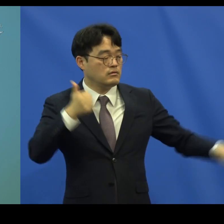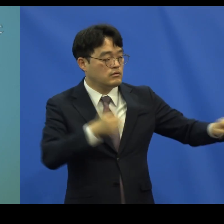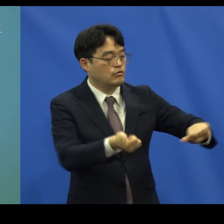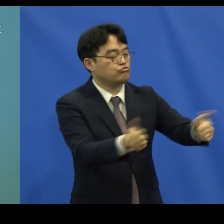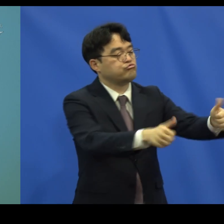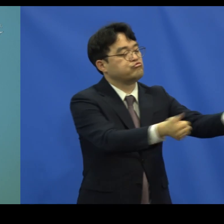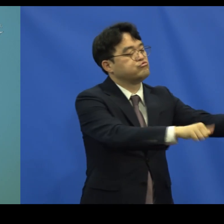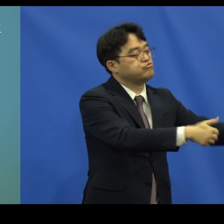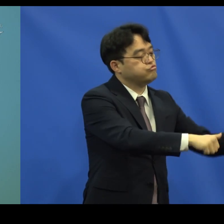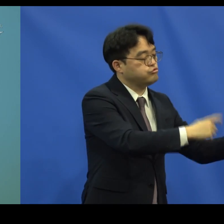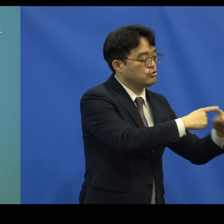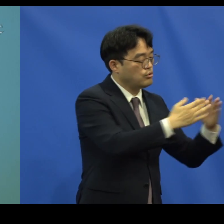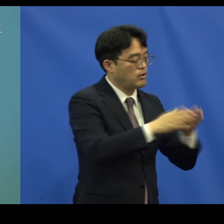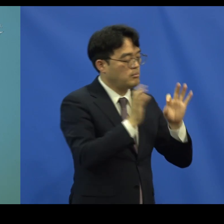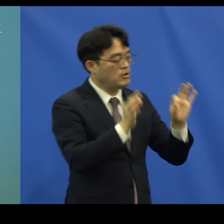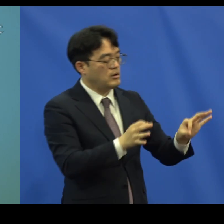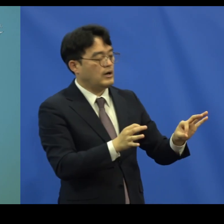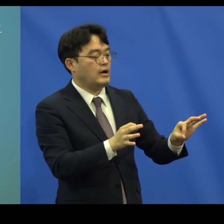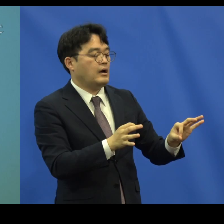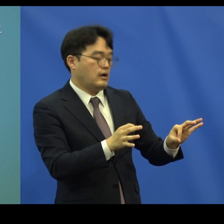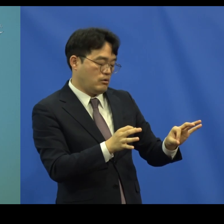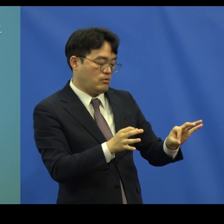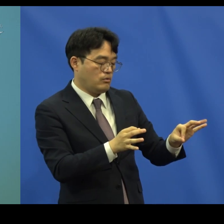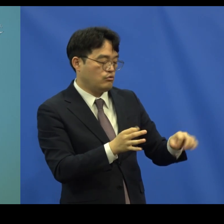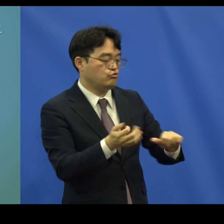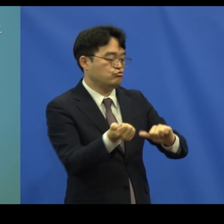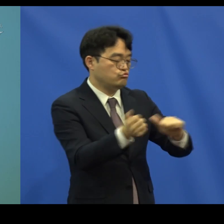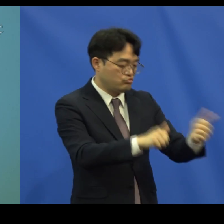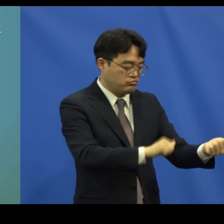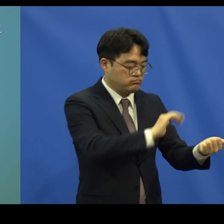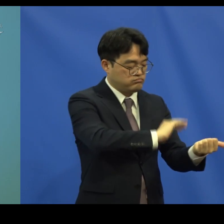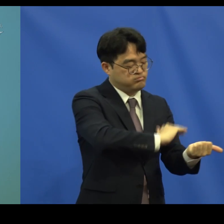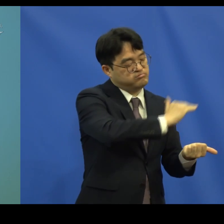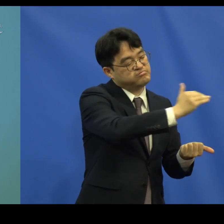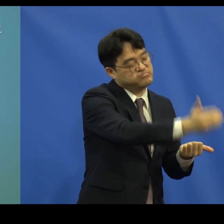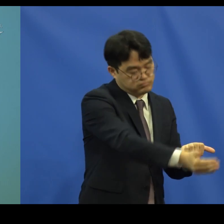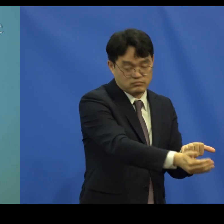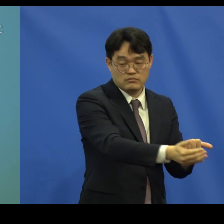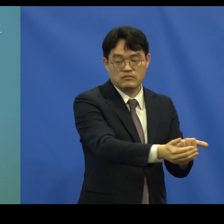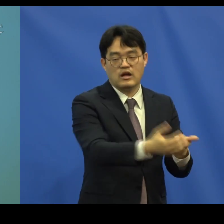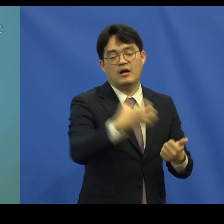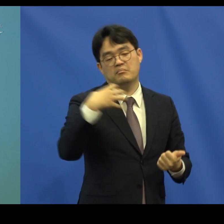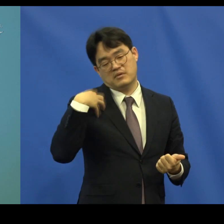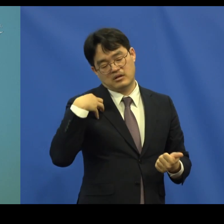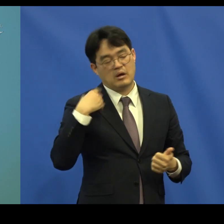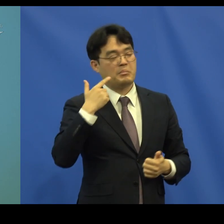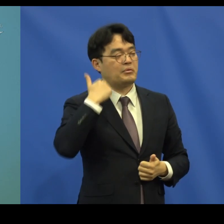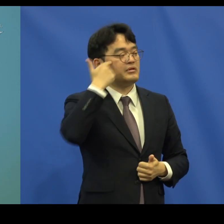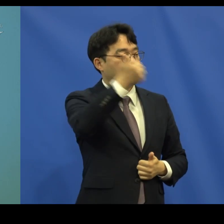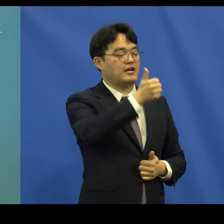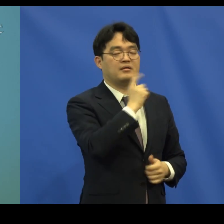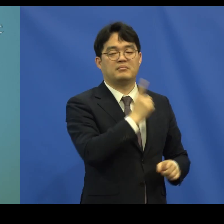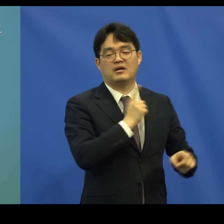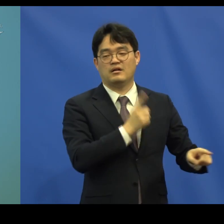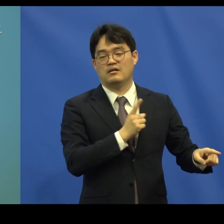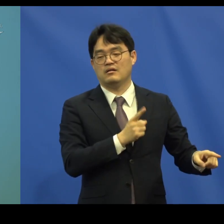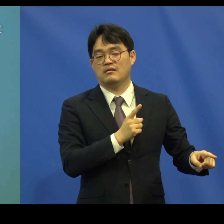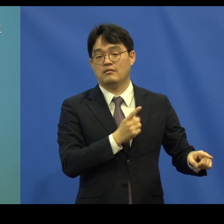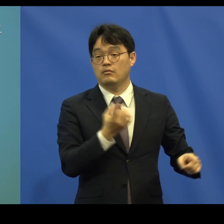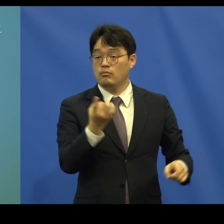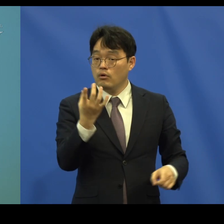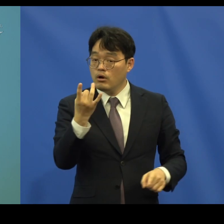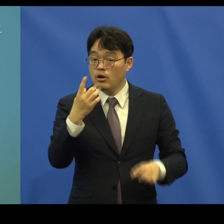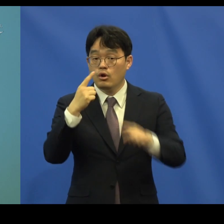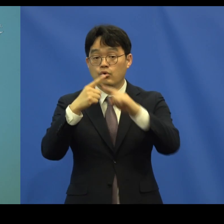세상이 생명이 없지만 교회에 생명을 주시고 그 교회의 생명력을 통하여 세상을 구원하시려고 하시는 공동체가 죽어버렸다는 것.